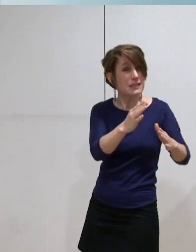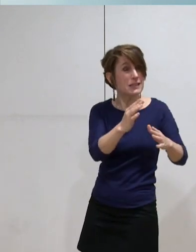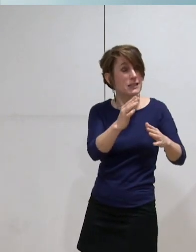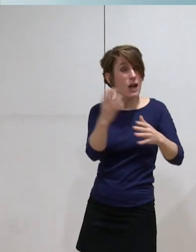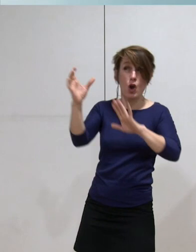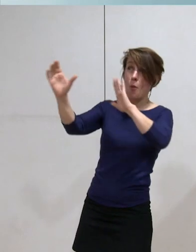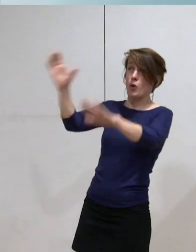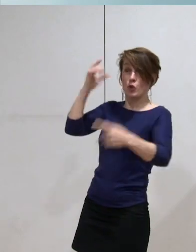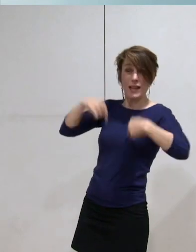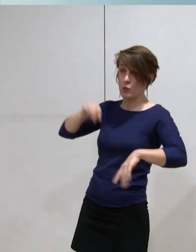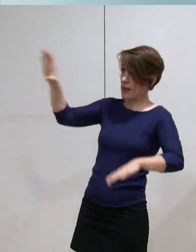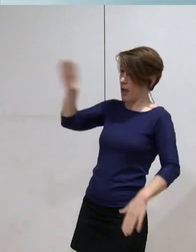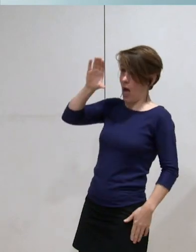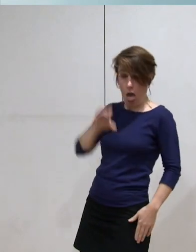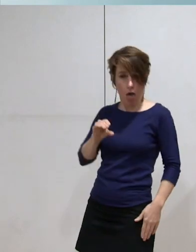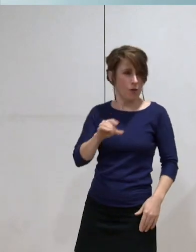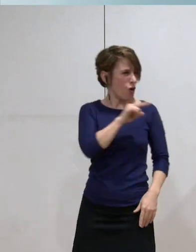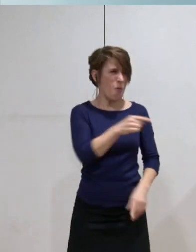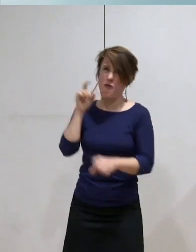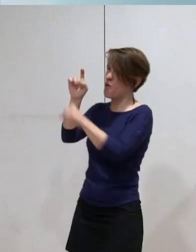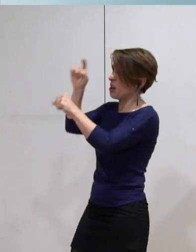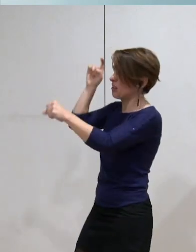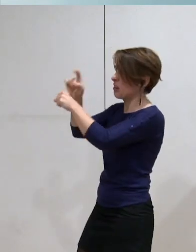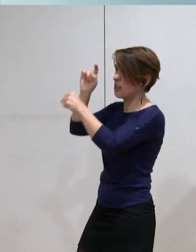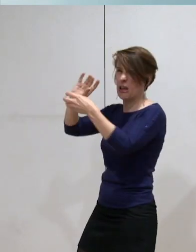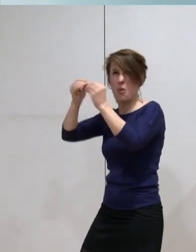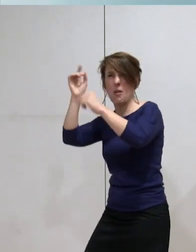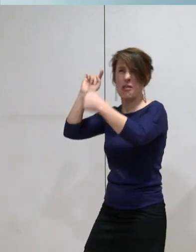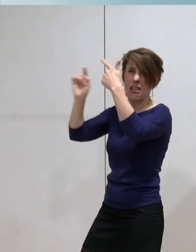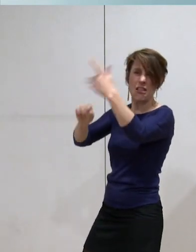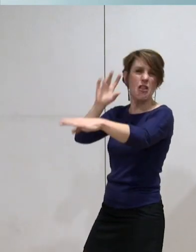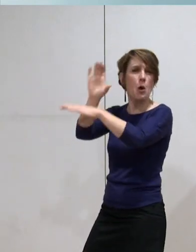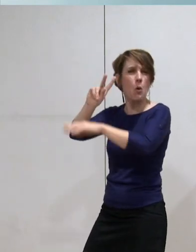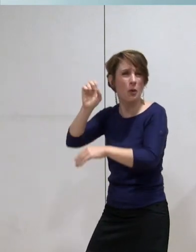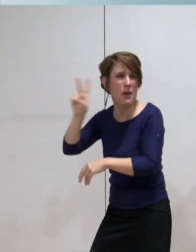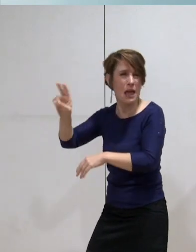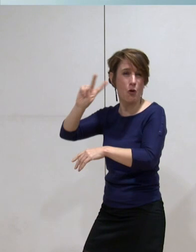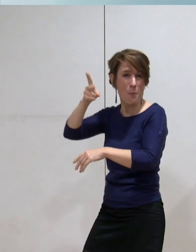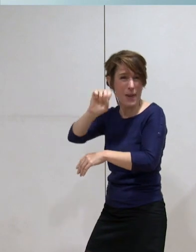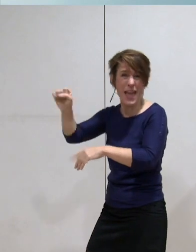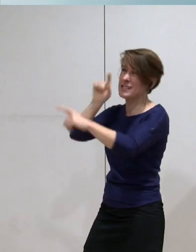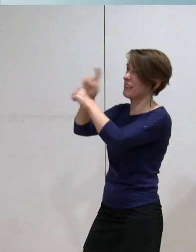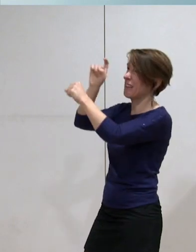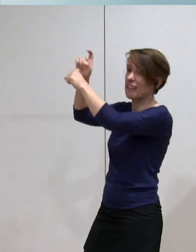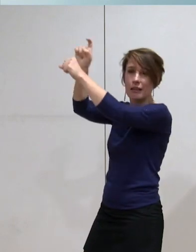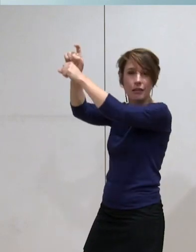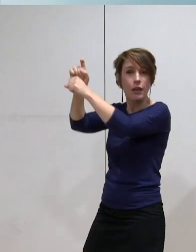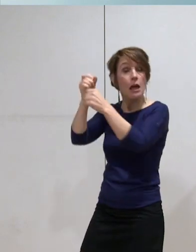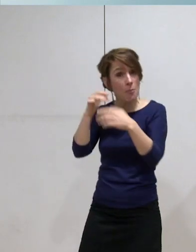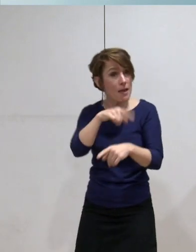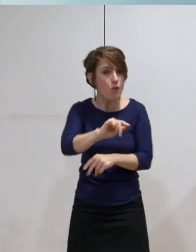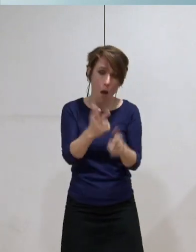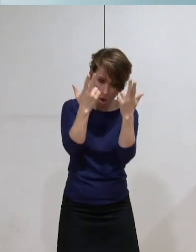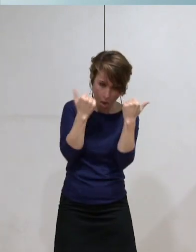inouï vous l'avez écrit vous l'avez dit vous l'avez répété et vous l'avez encore redit ce soir vous avez